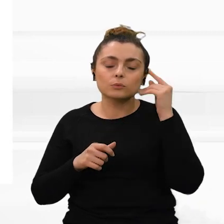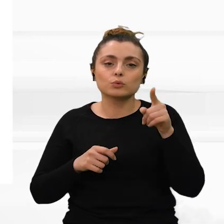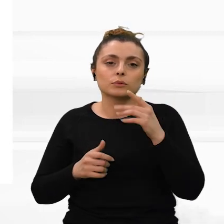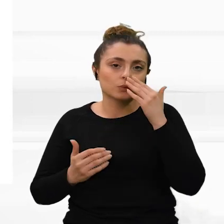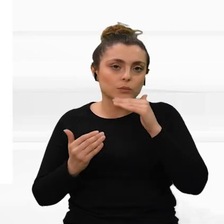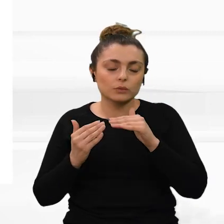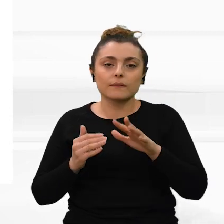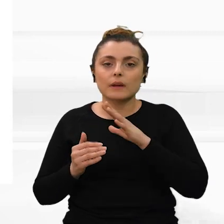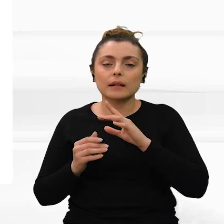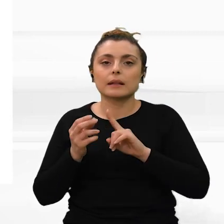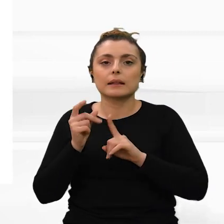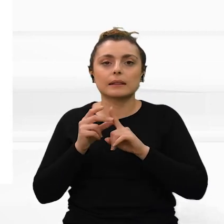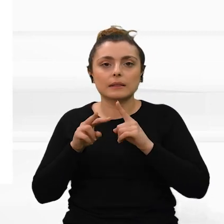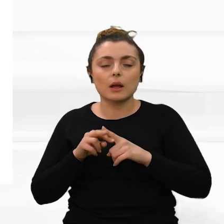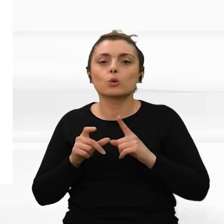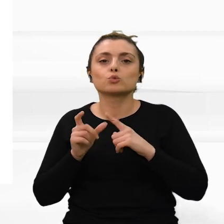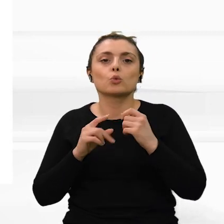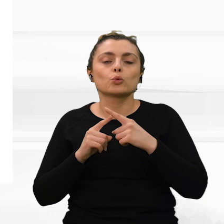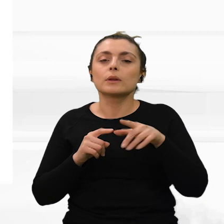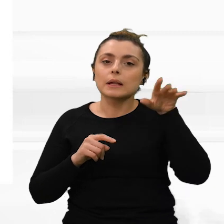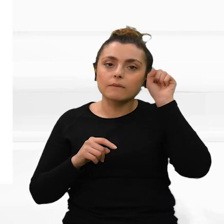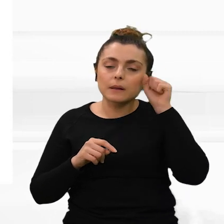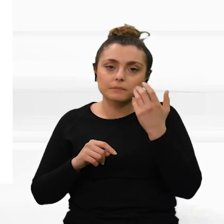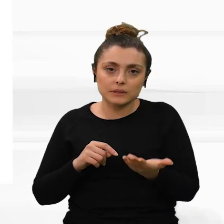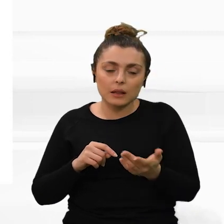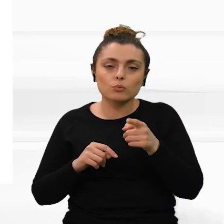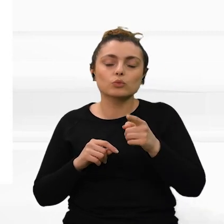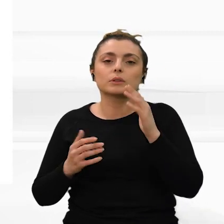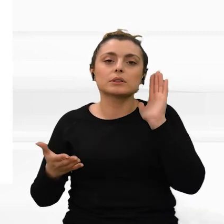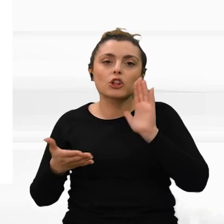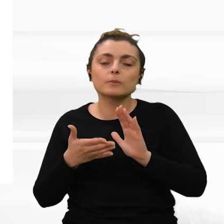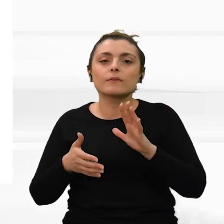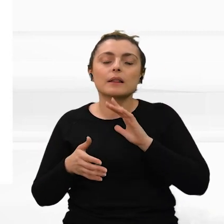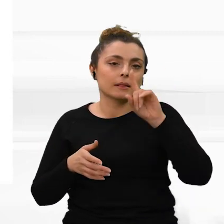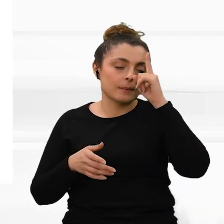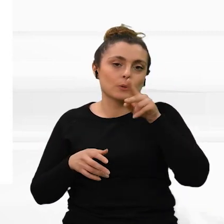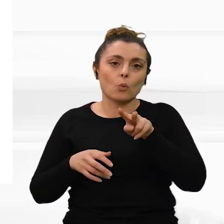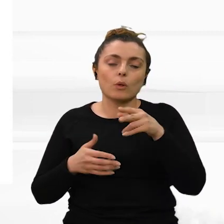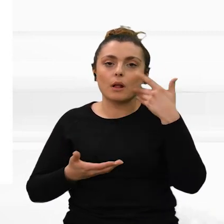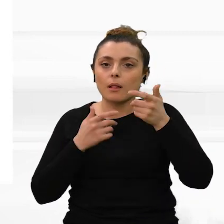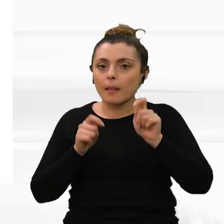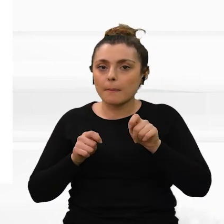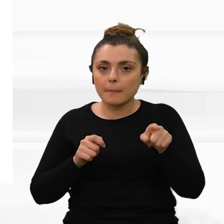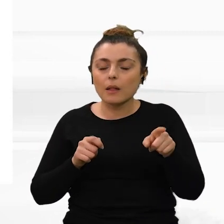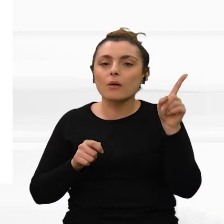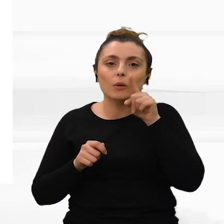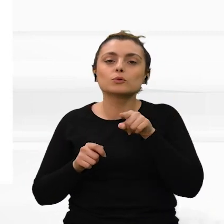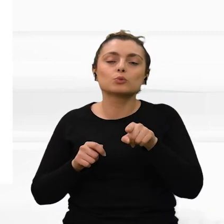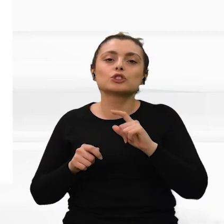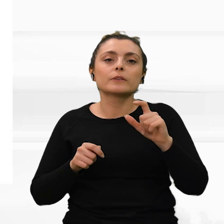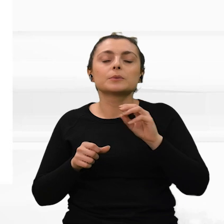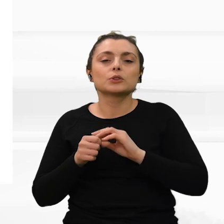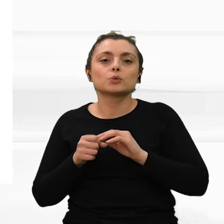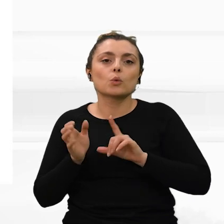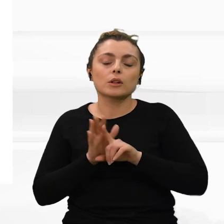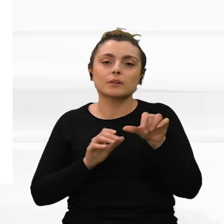Bu yaklaşıma göre varlık iddiadır yani soyuttur kavram saldır bu yaklaşım varlığın Tekbir yönüne vurgu yapar Dolayısıyla